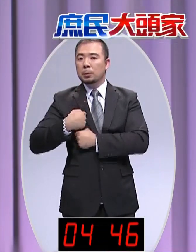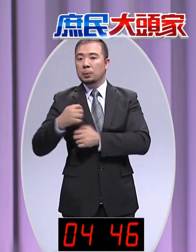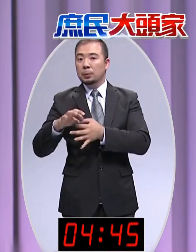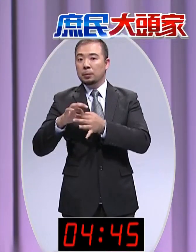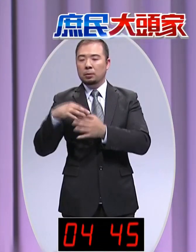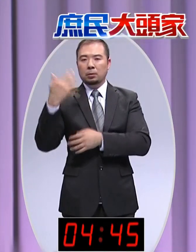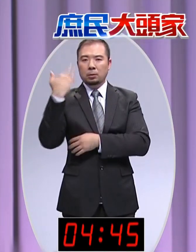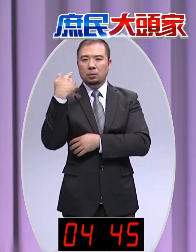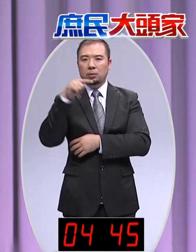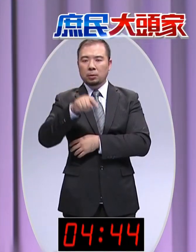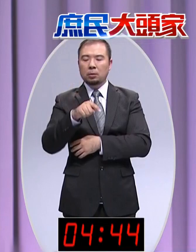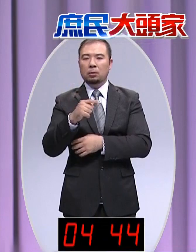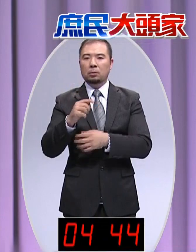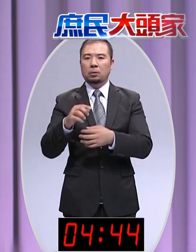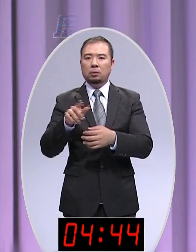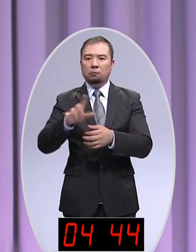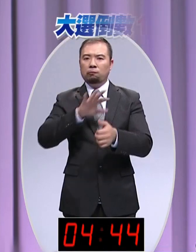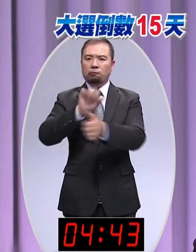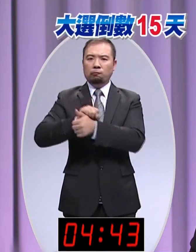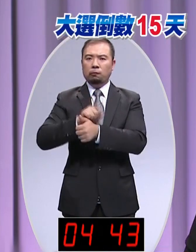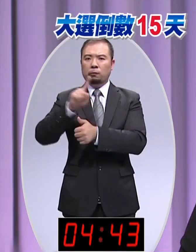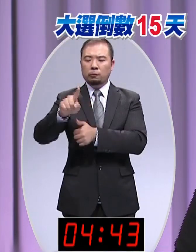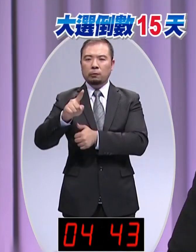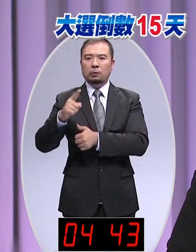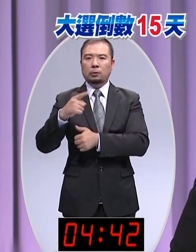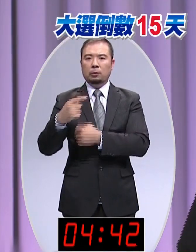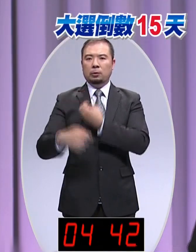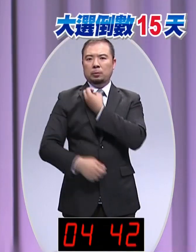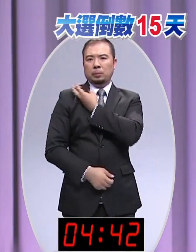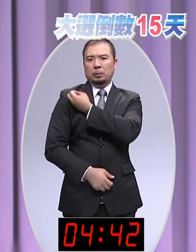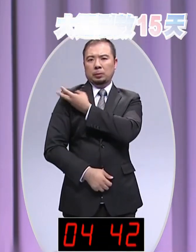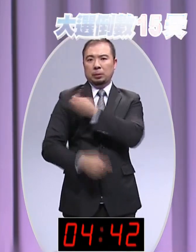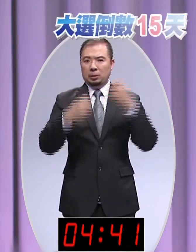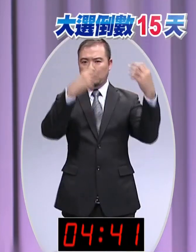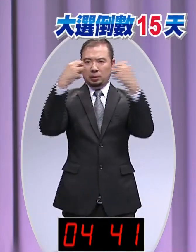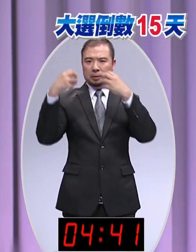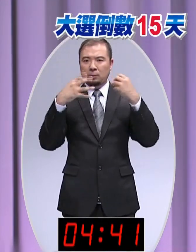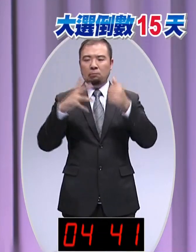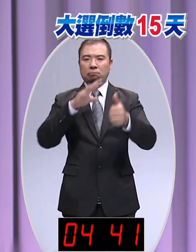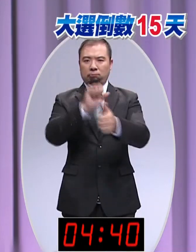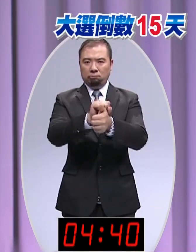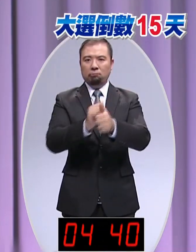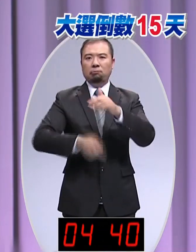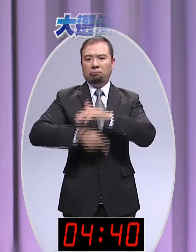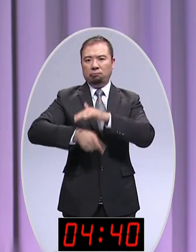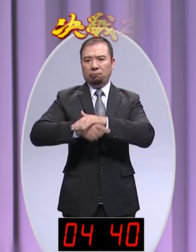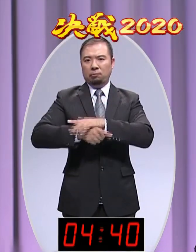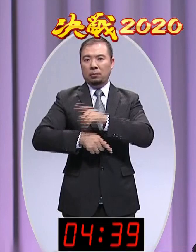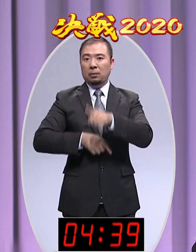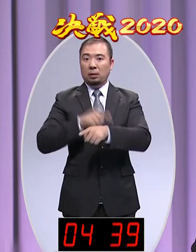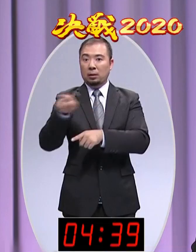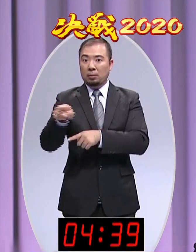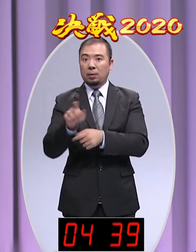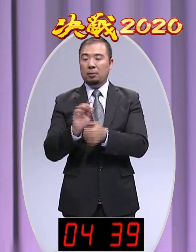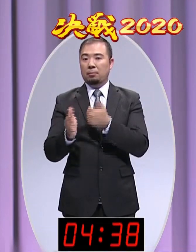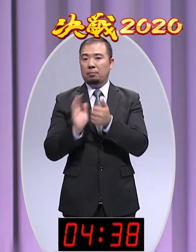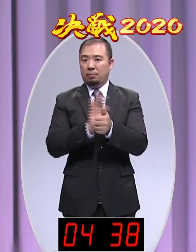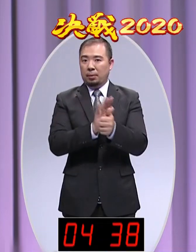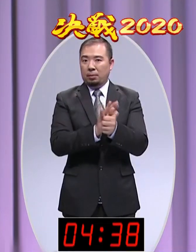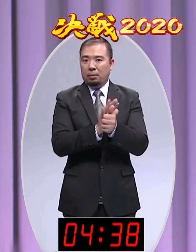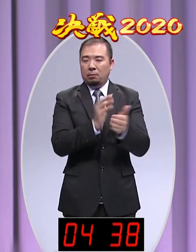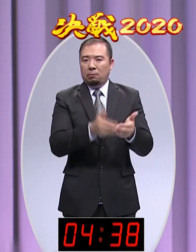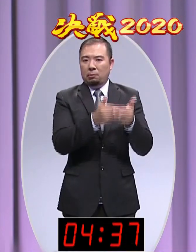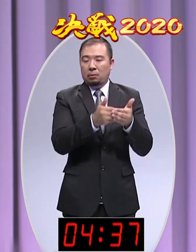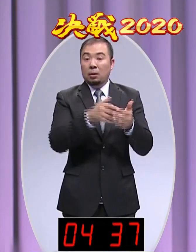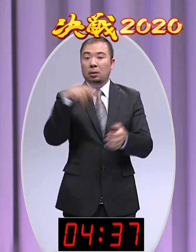遭到判刑。他们利用台湾的言论自由来替没有言论自由的中国擦拭抹粉，他们利用